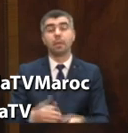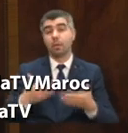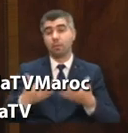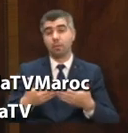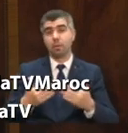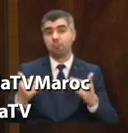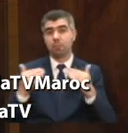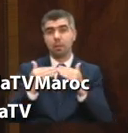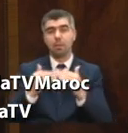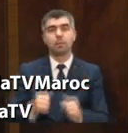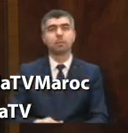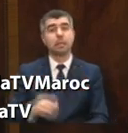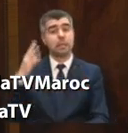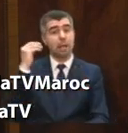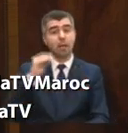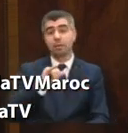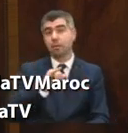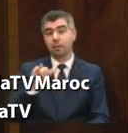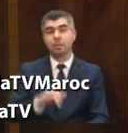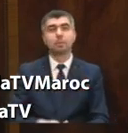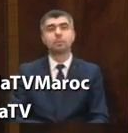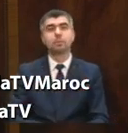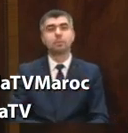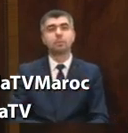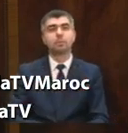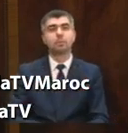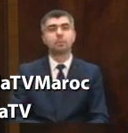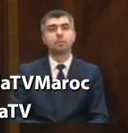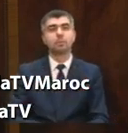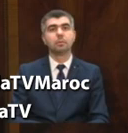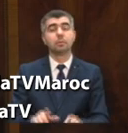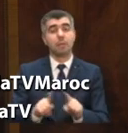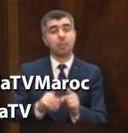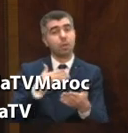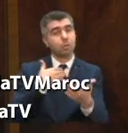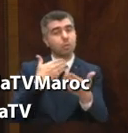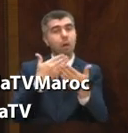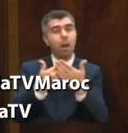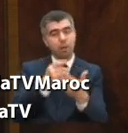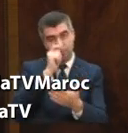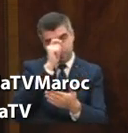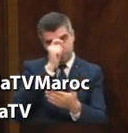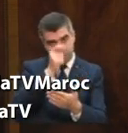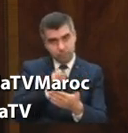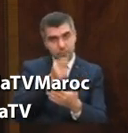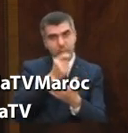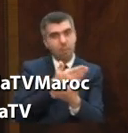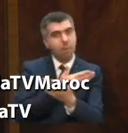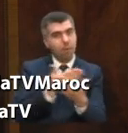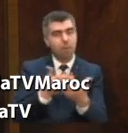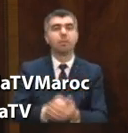المناسبة لن تفوتنا الفرصة دون أن نقدم جزيل الشكر والامتنان وتحية